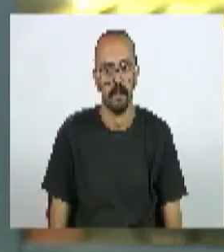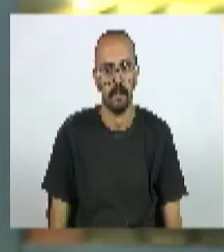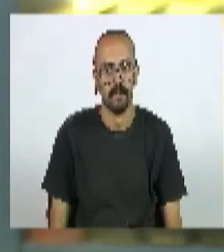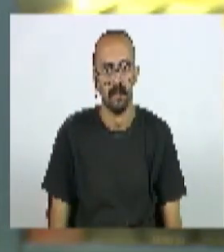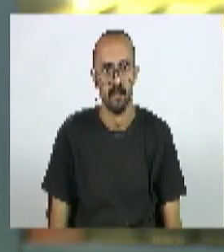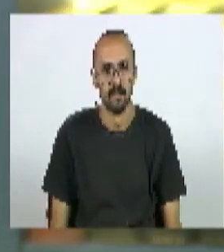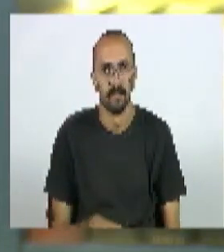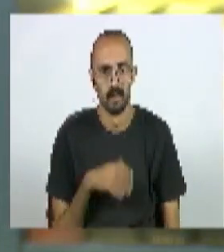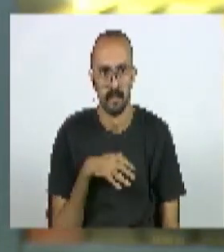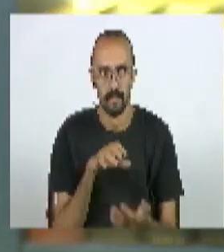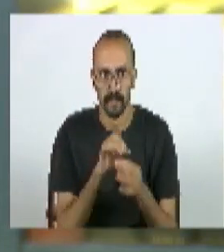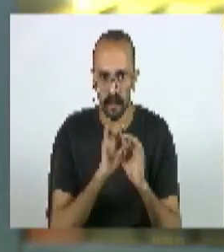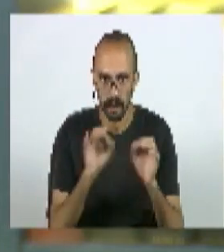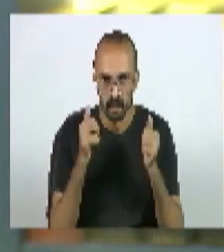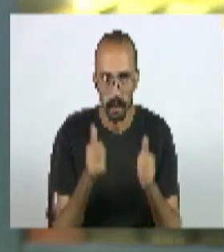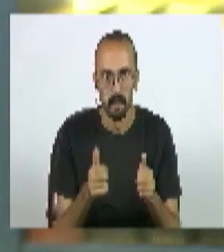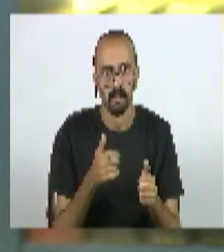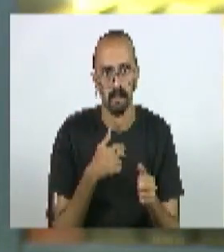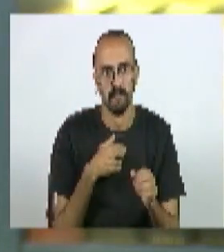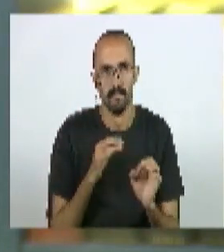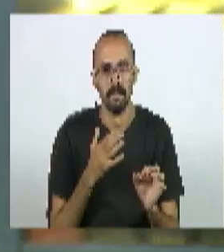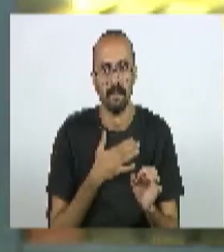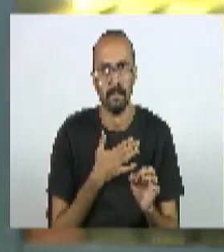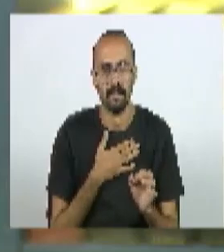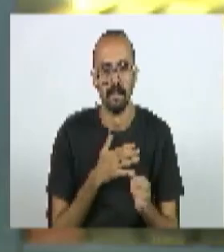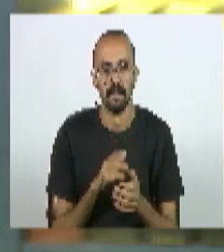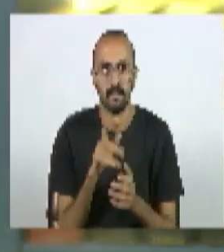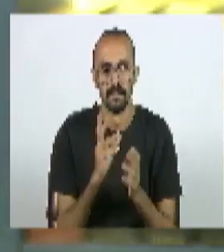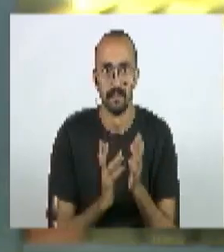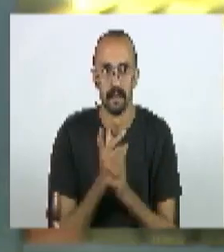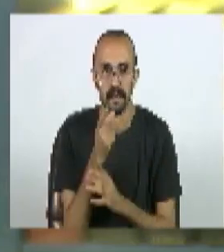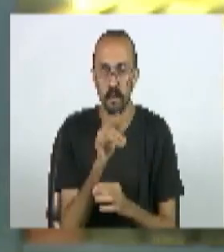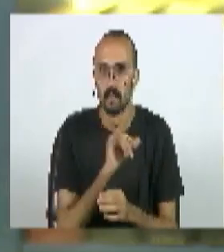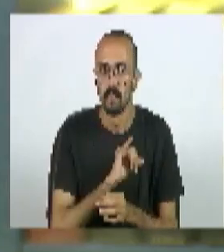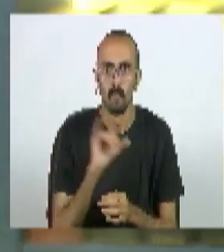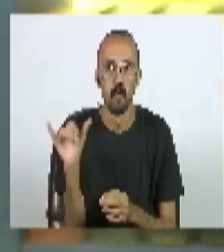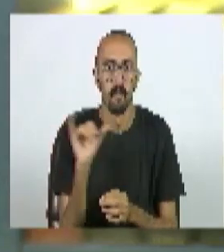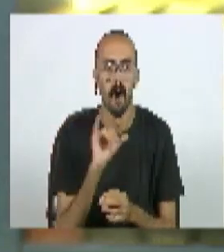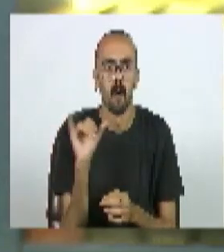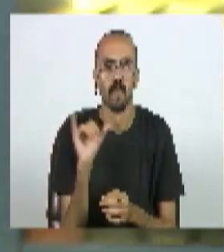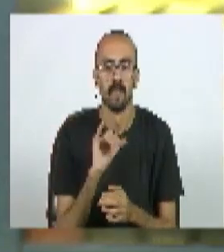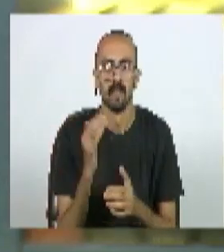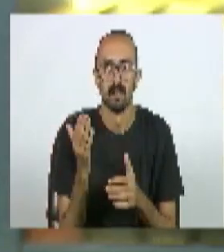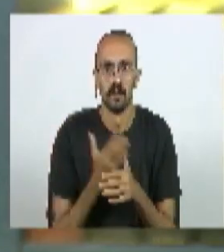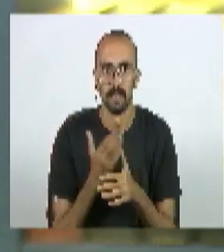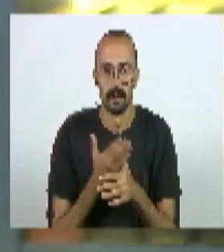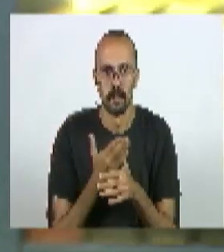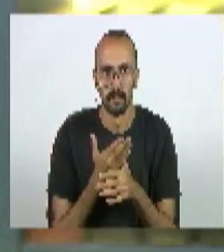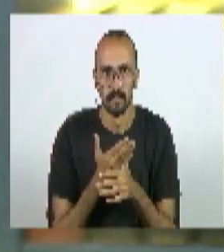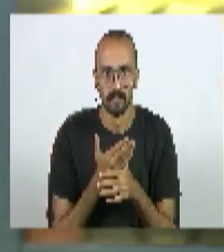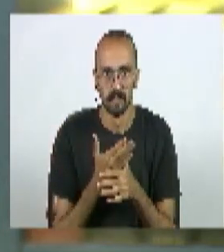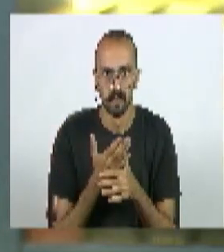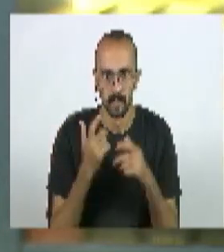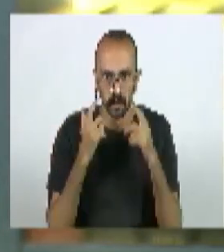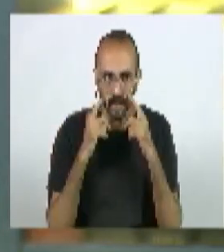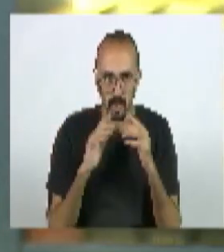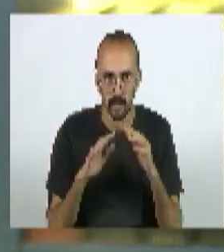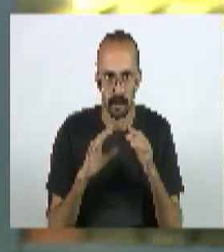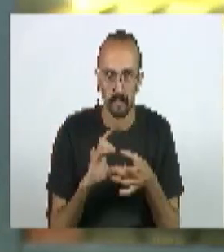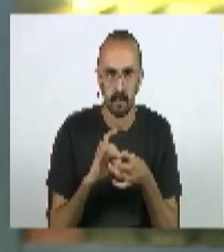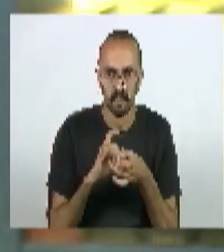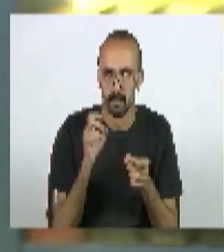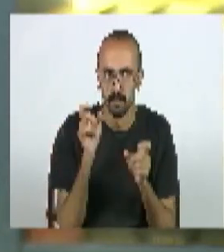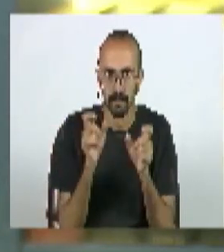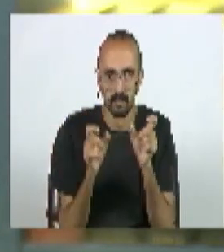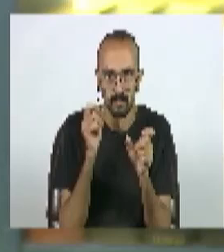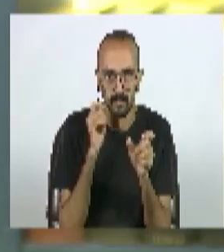واللي سجلتها. طبعا التنمية دي جسر مهم جدا لبناء التعايش والمواطنة ما بين